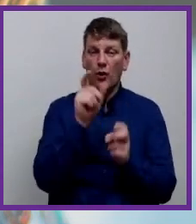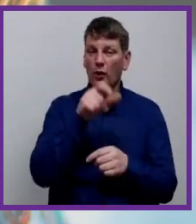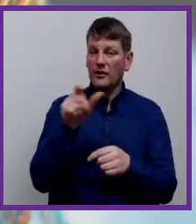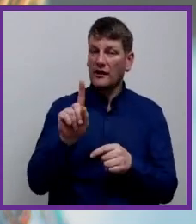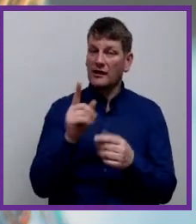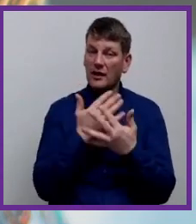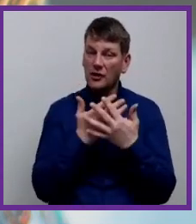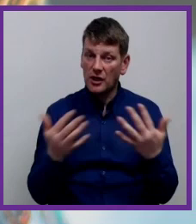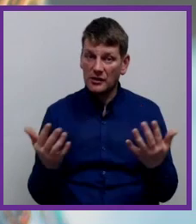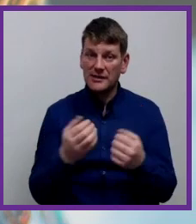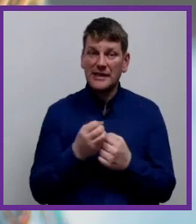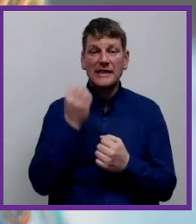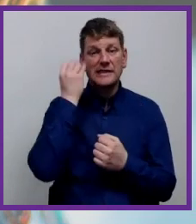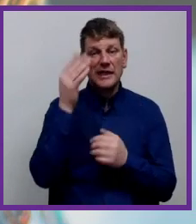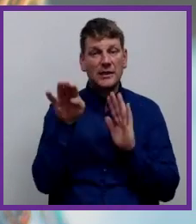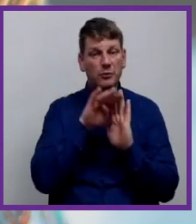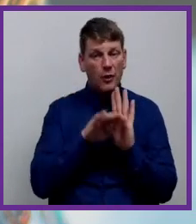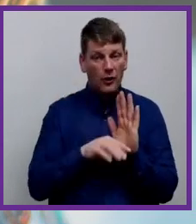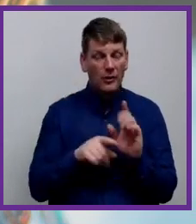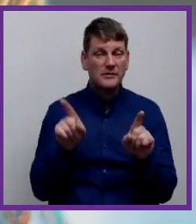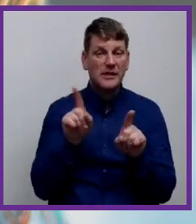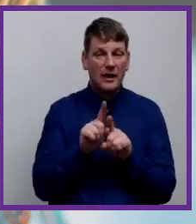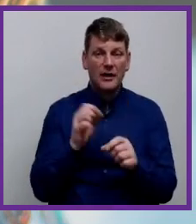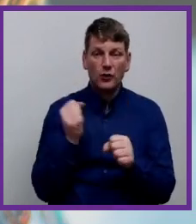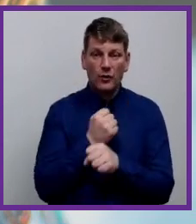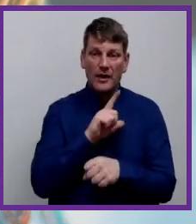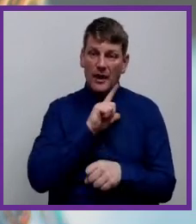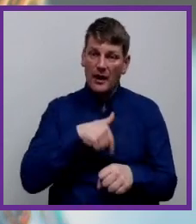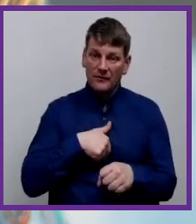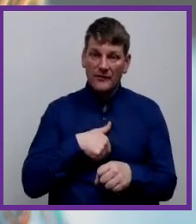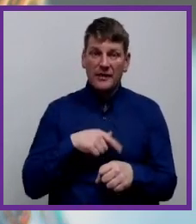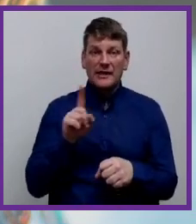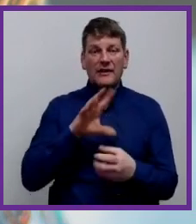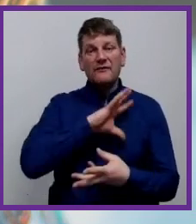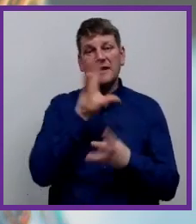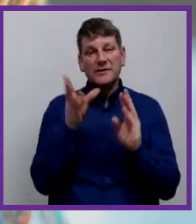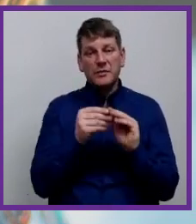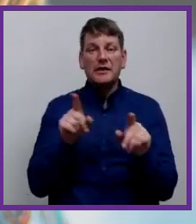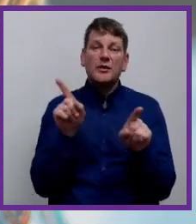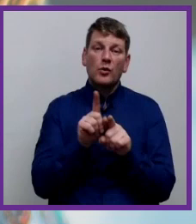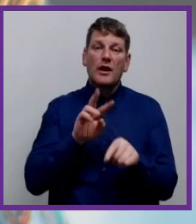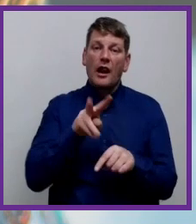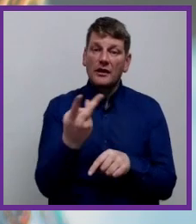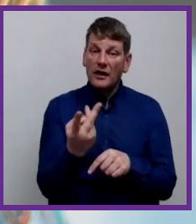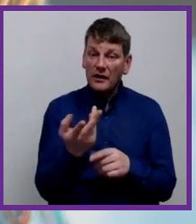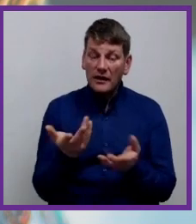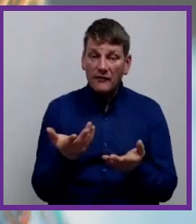dažādi. Izglītības programmas arī tomēr Latvijā ir gan vispārīgās, gan alternatīvās, un dažādi šie